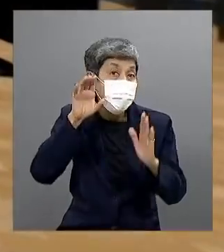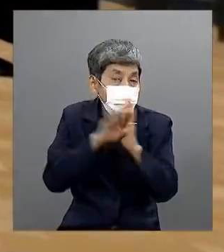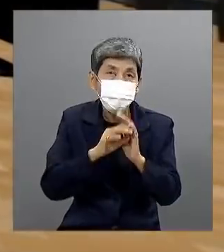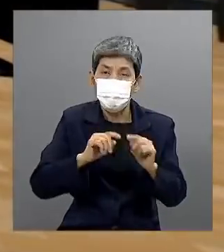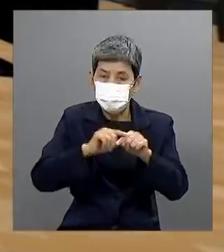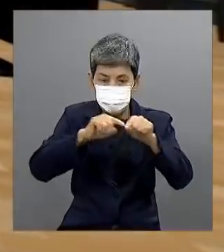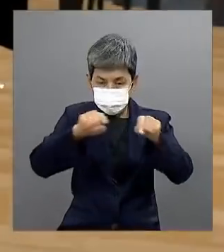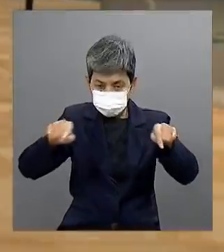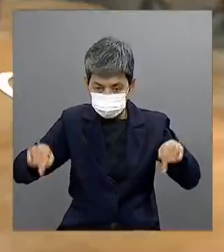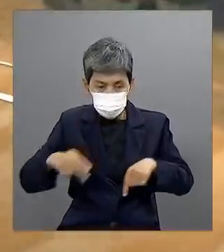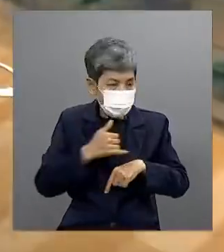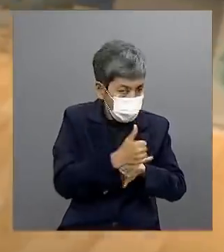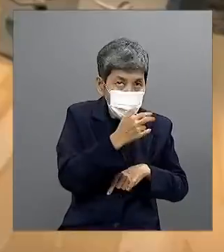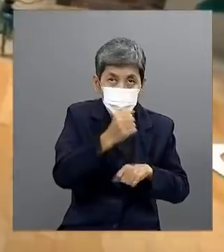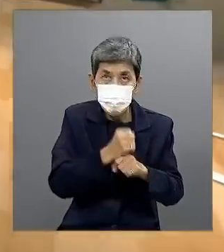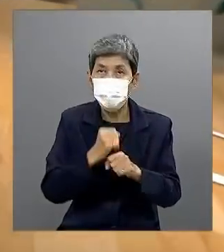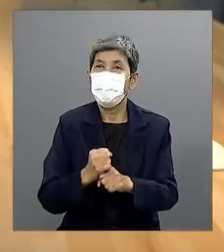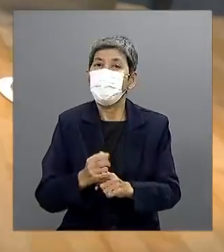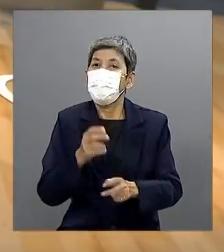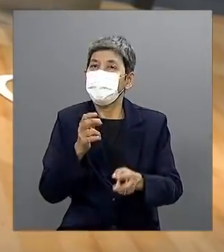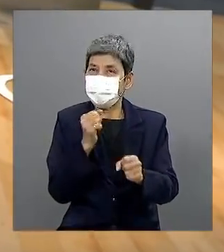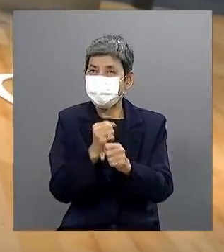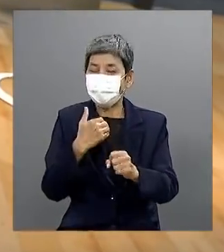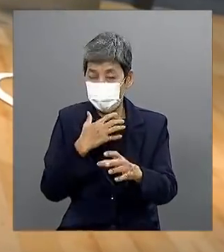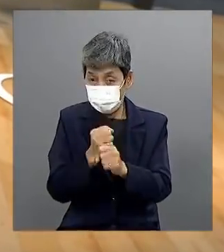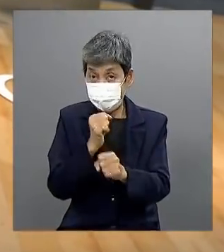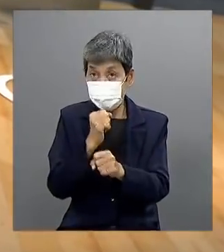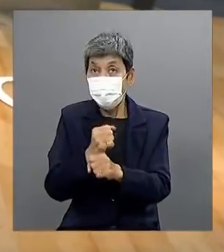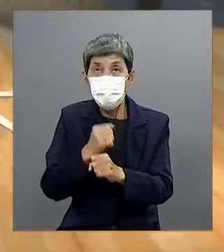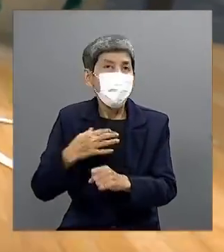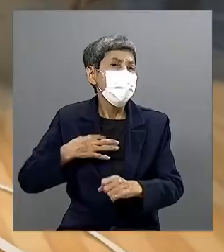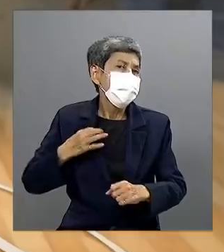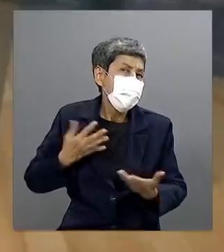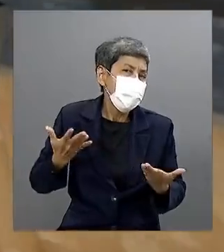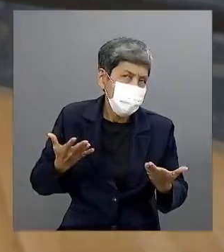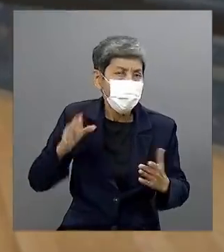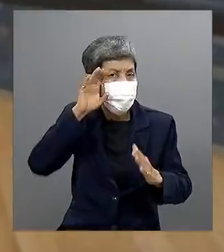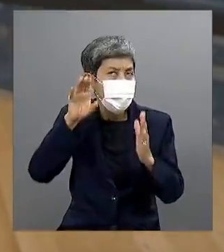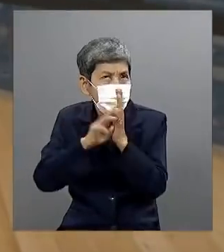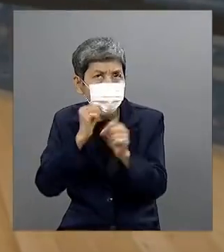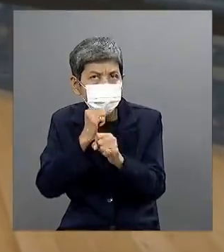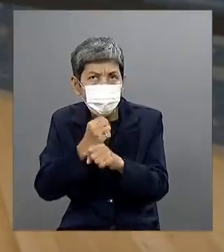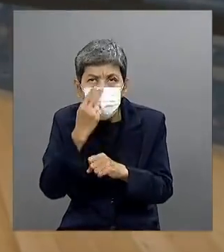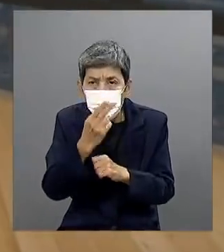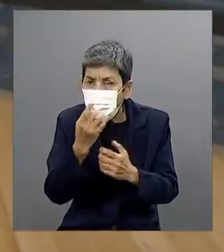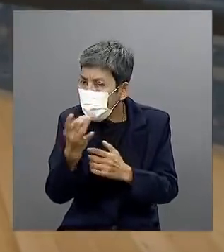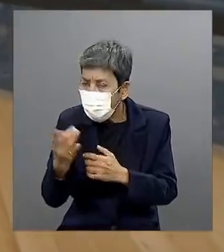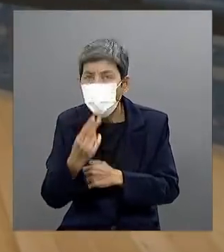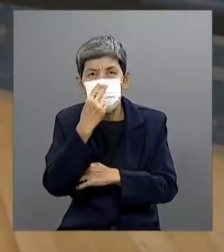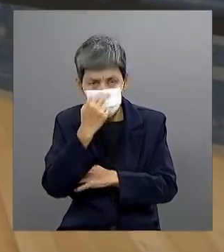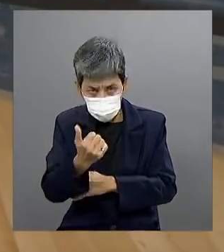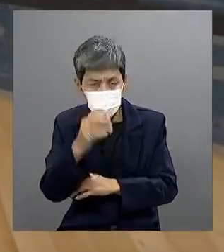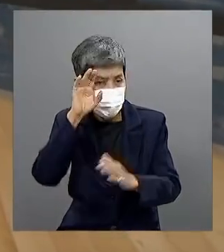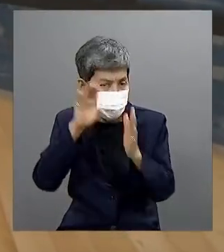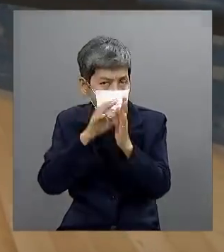านอกจากจะมีหุ่นโชว์แล้วค่ะเรายังสามารถคลิกไปดูภาพเพิ่มเติมยังอ่านข้อมูลเพิ่มเติมของผลงานได้อีกด้วยนะคะก็จะเห็นได้เ